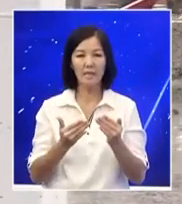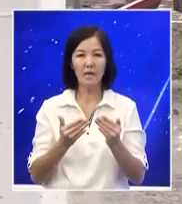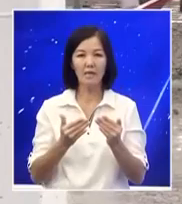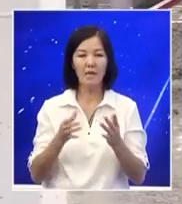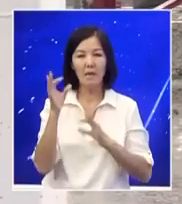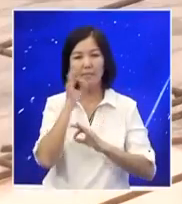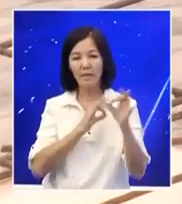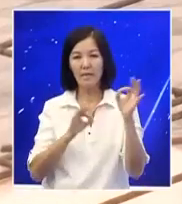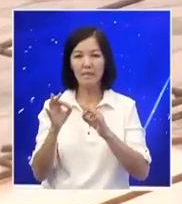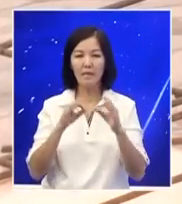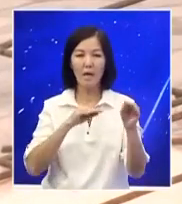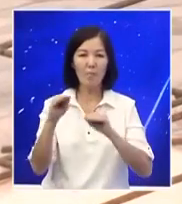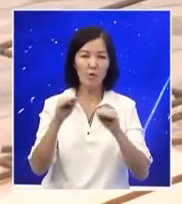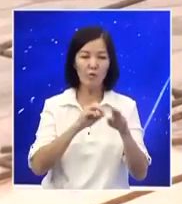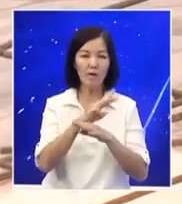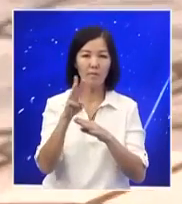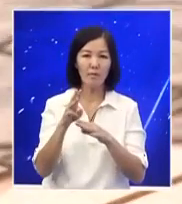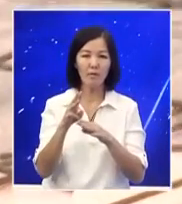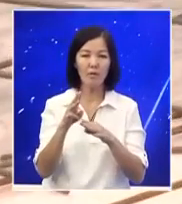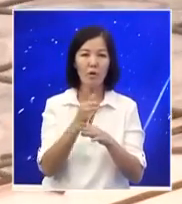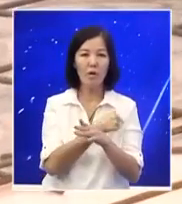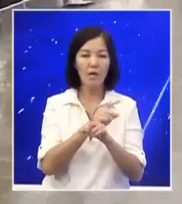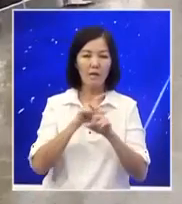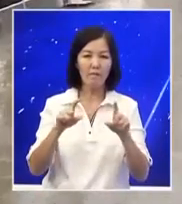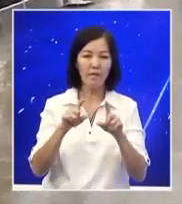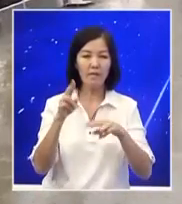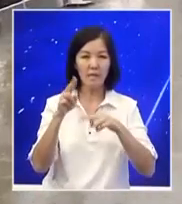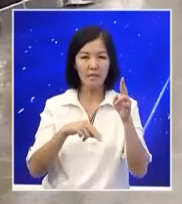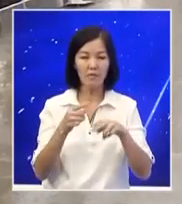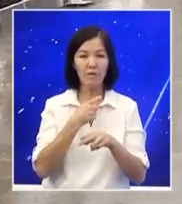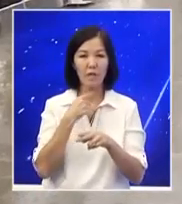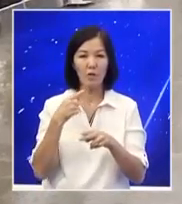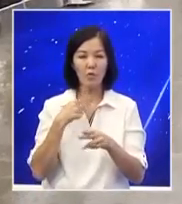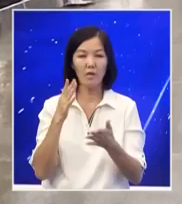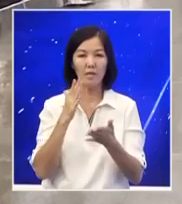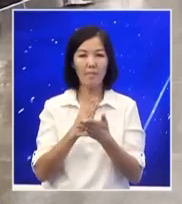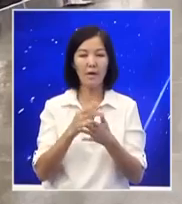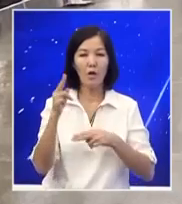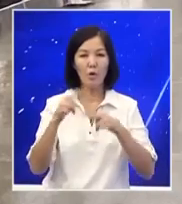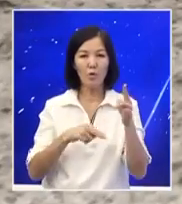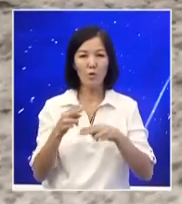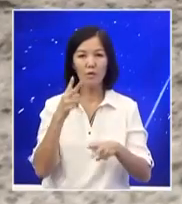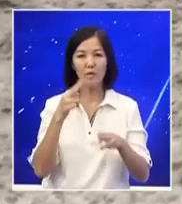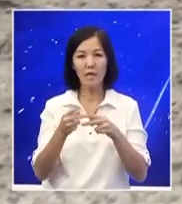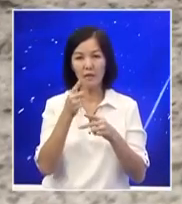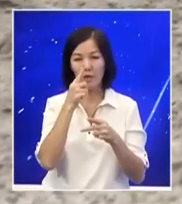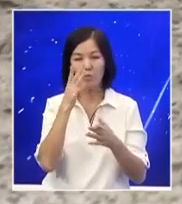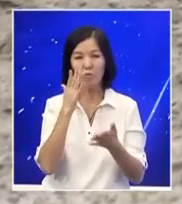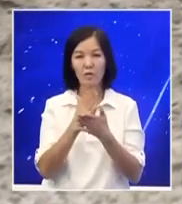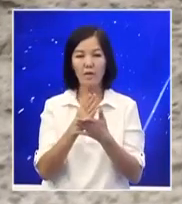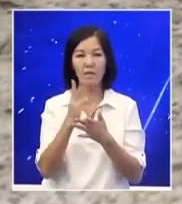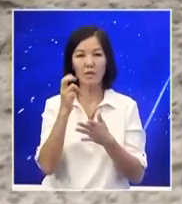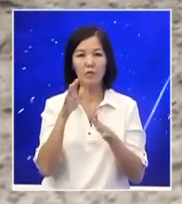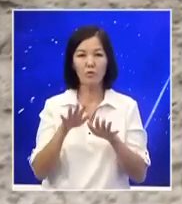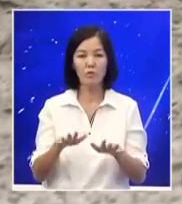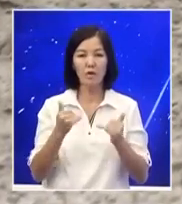етілуде. Арнайы 13 инфекциялық аурухана салынуда. Бірі Талдықорғанда орналасқан. Құрылыс жұмыстары аяқталуға шақ. Орталық 200